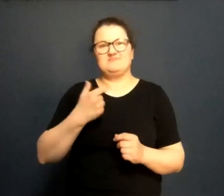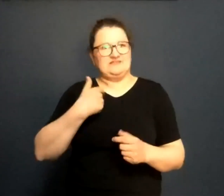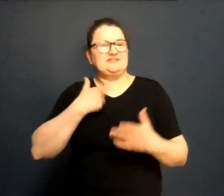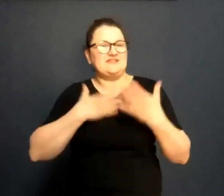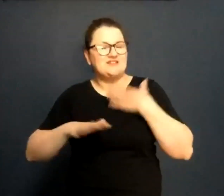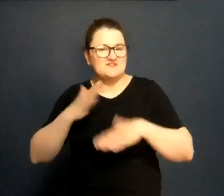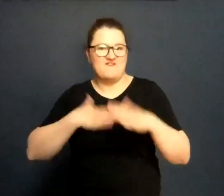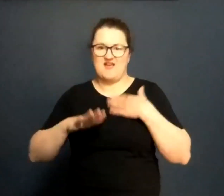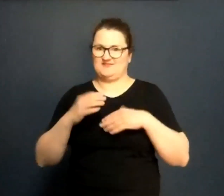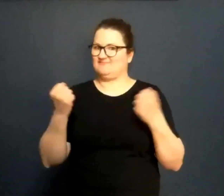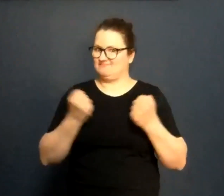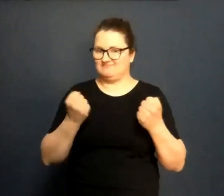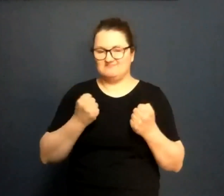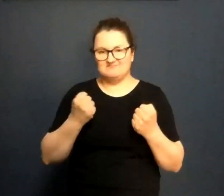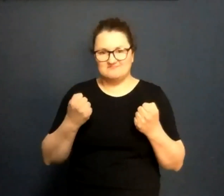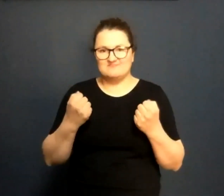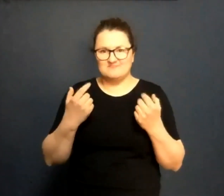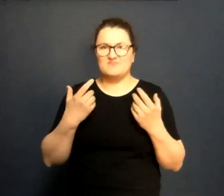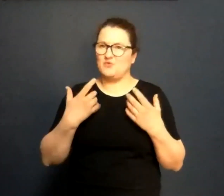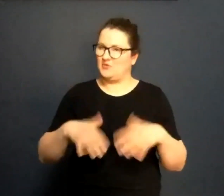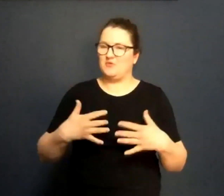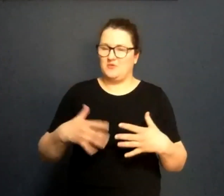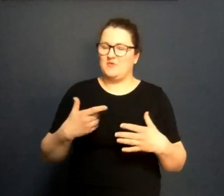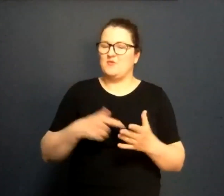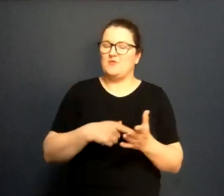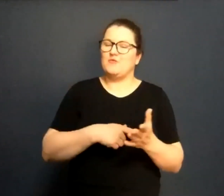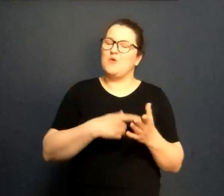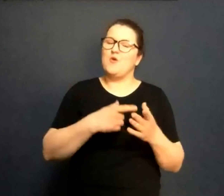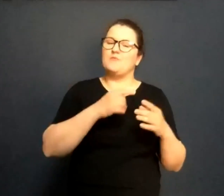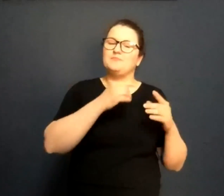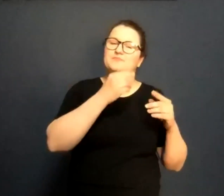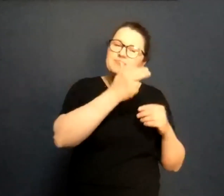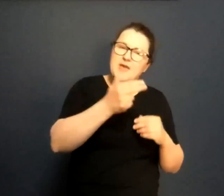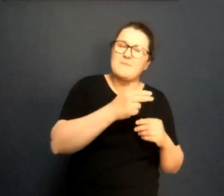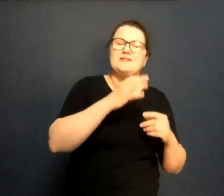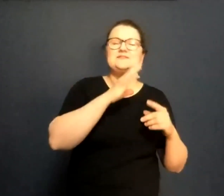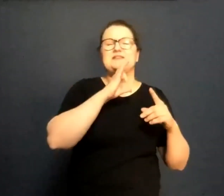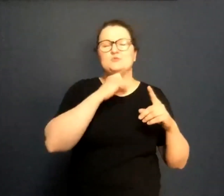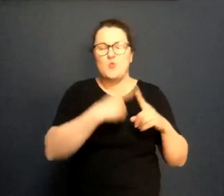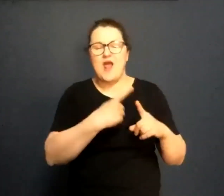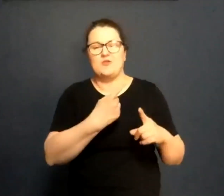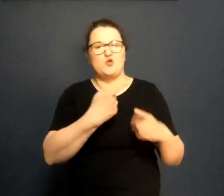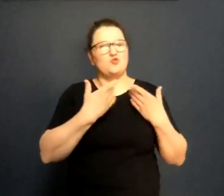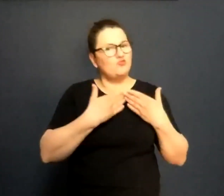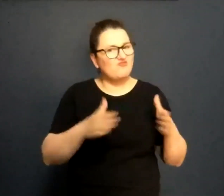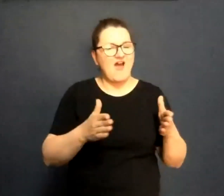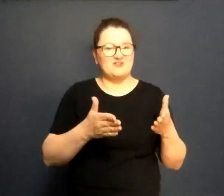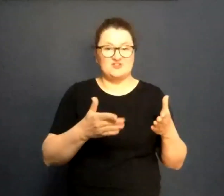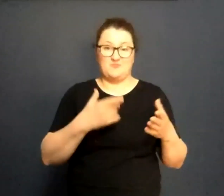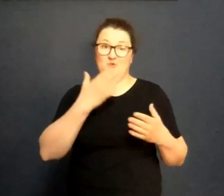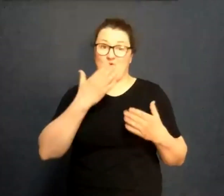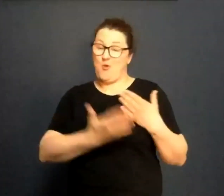jest, jest ogromna. To mapowanie seksualności, w ogóle jakakolwiek rozmowa, takie otwarcie, bo okazuje się, że to jest pokolenie, zresztą